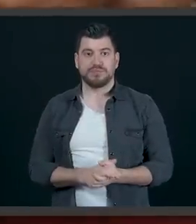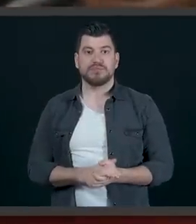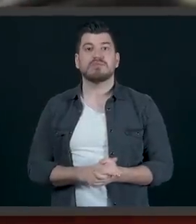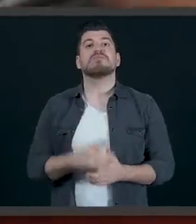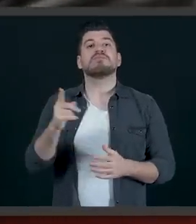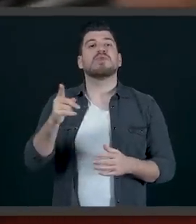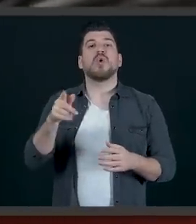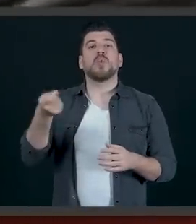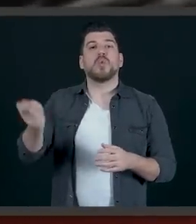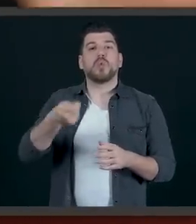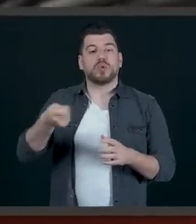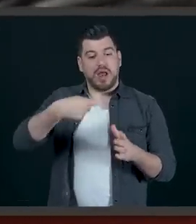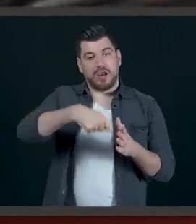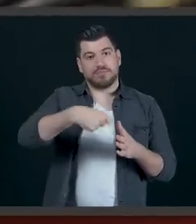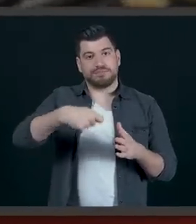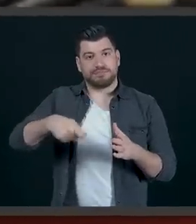Με ένα κουταλάκι